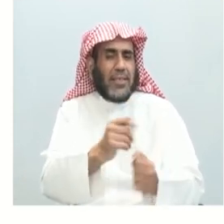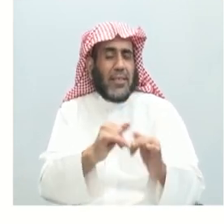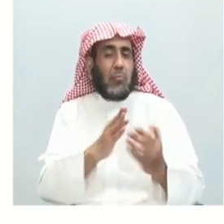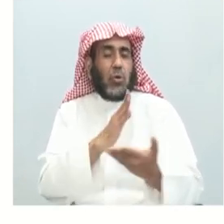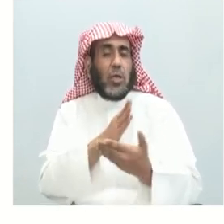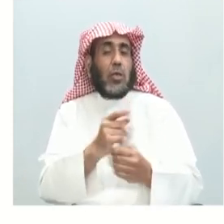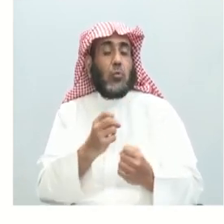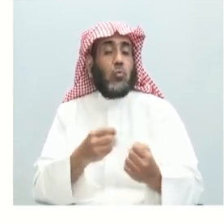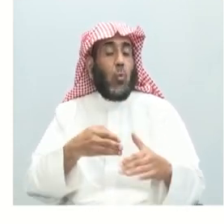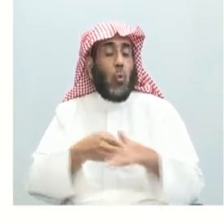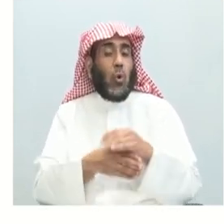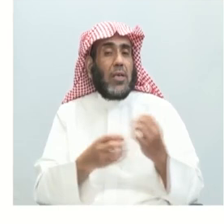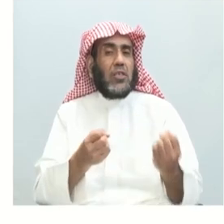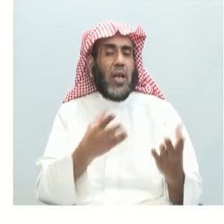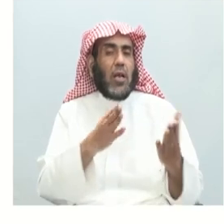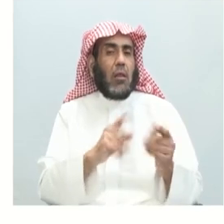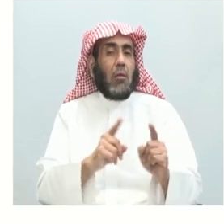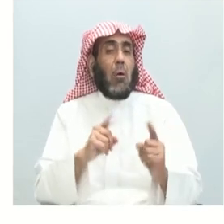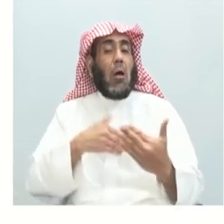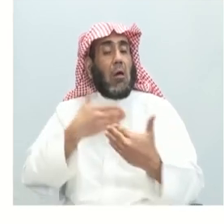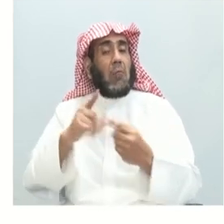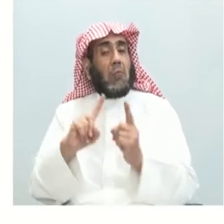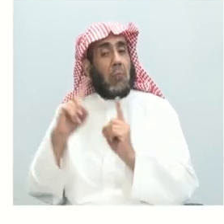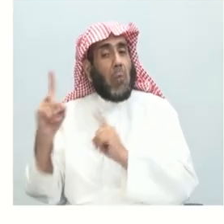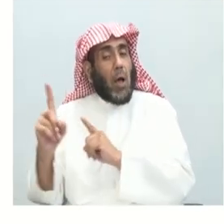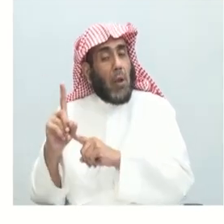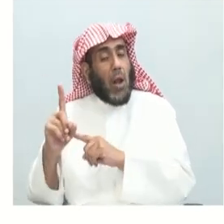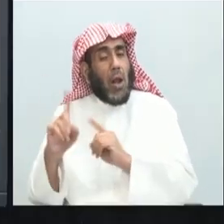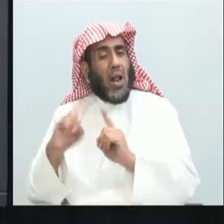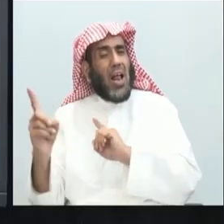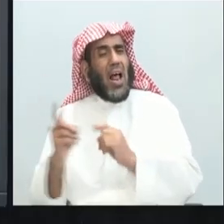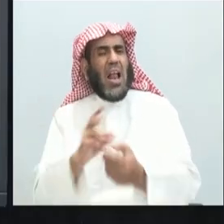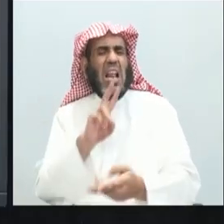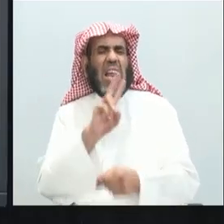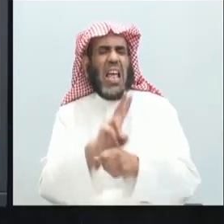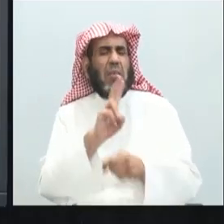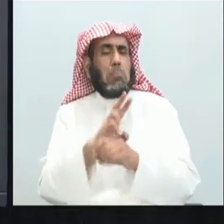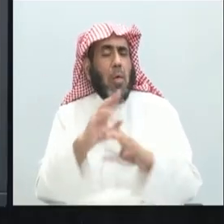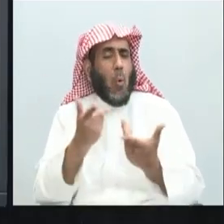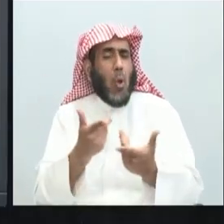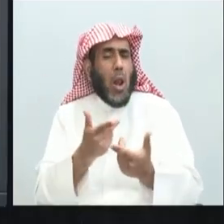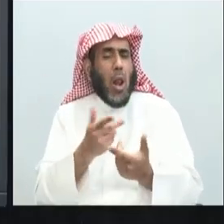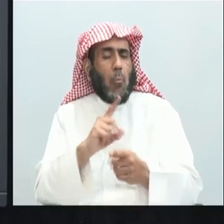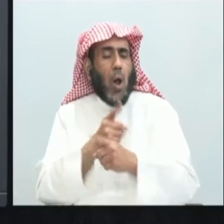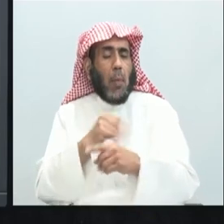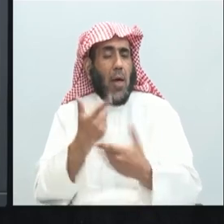اسباب دخول الجنه ايضا في المقابل الكذب ماذا قد اقول عن الكذب